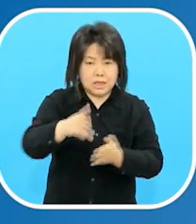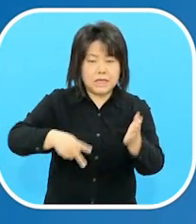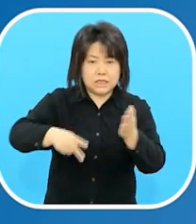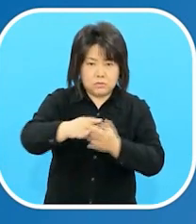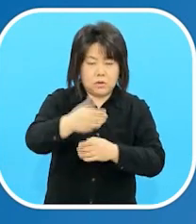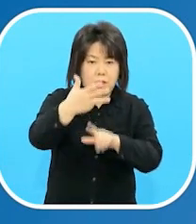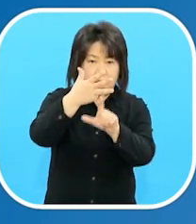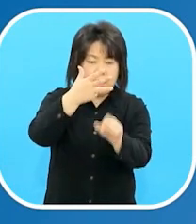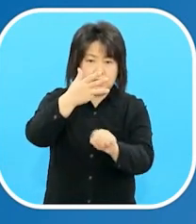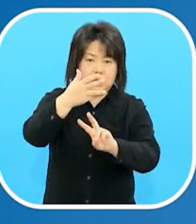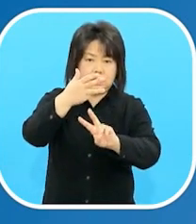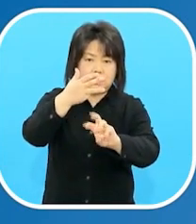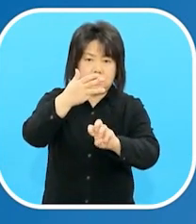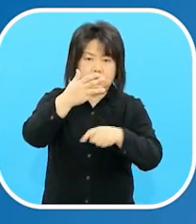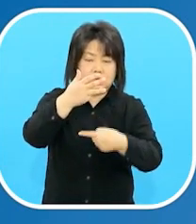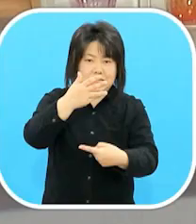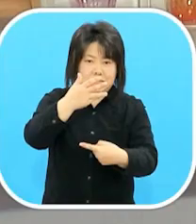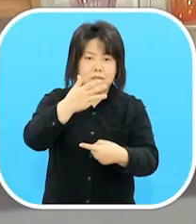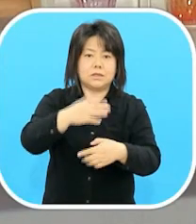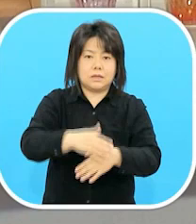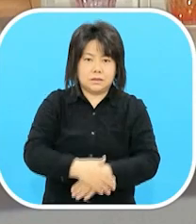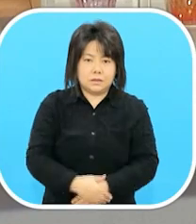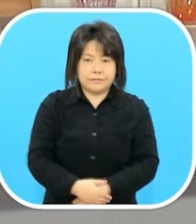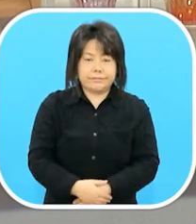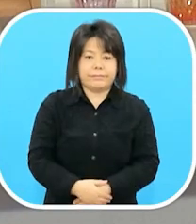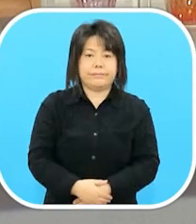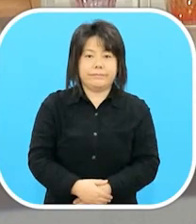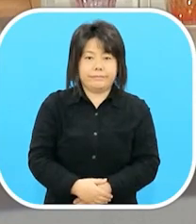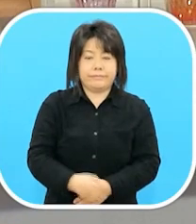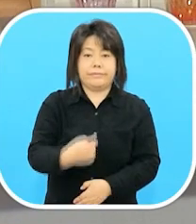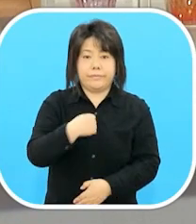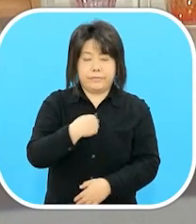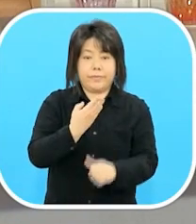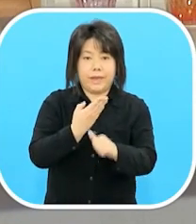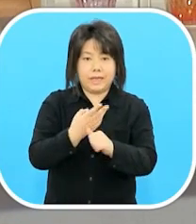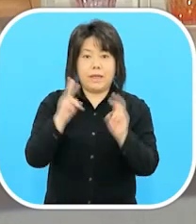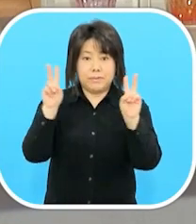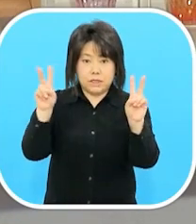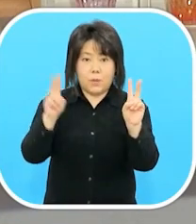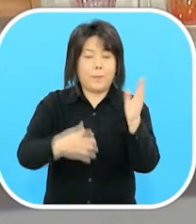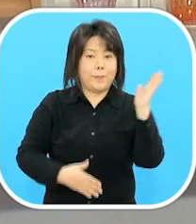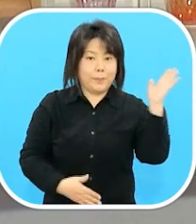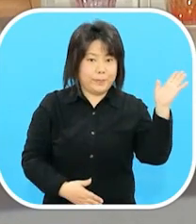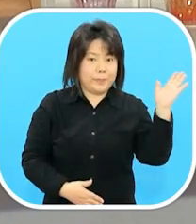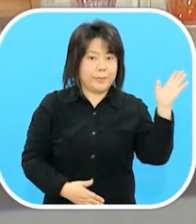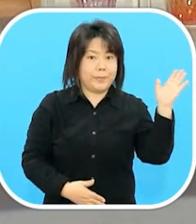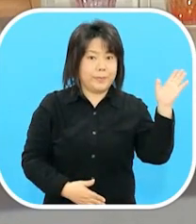は8月31日です。 私